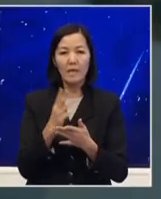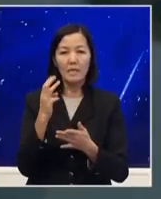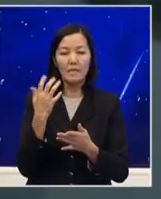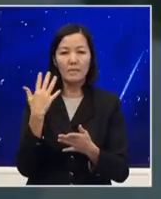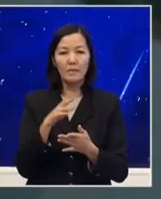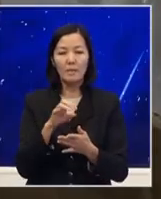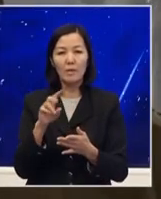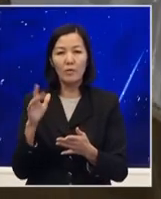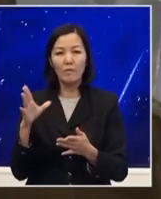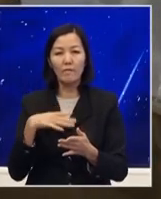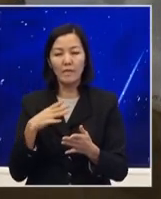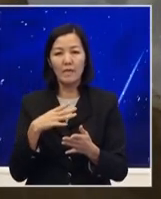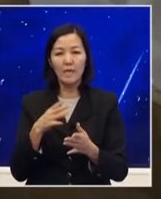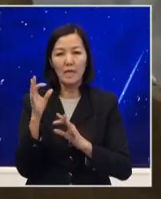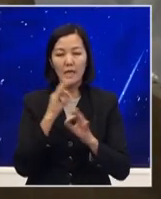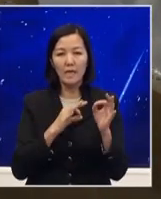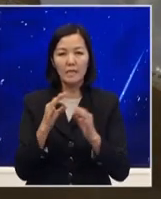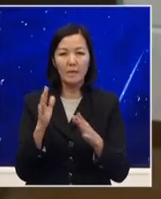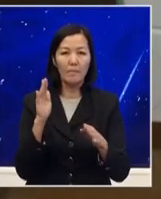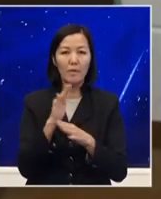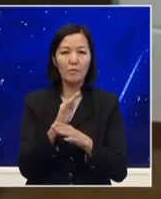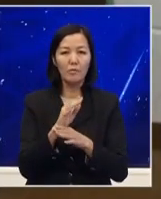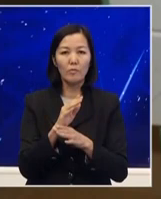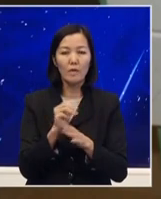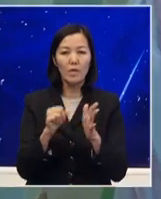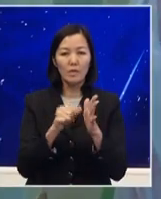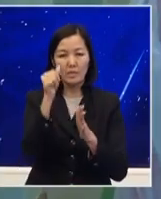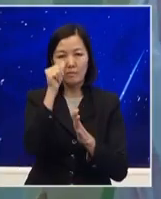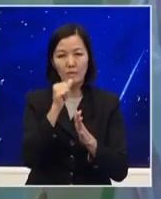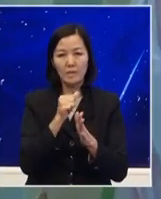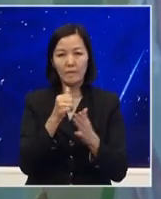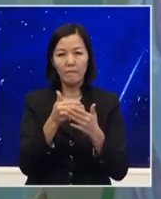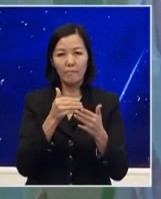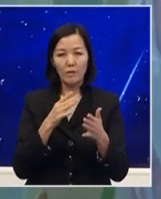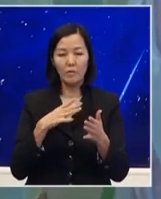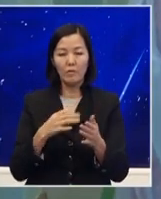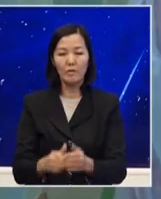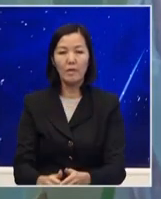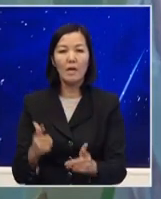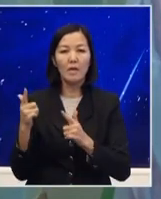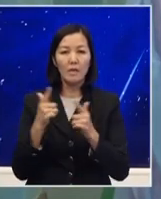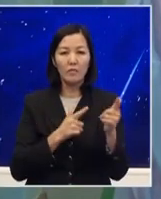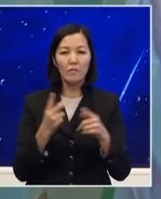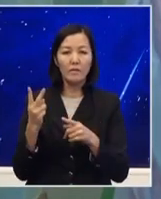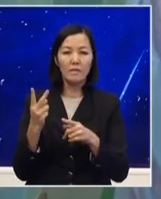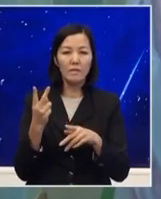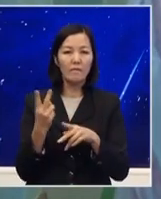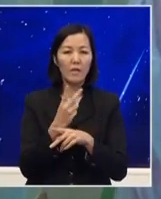тенге больничный фонд лекарственных средств пополнен на полгода вперед. Я считаю, что готовность ко второй волне